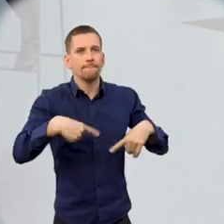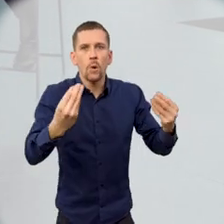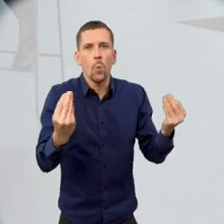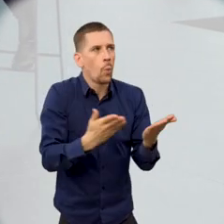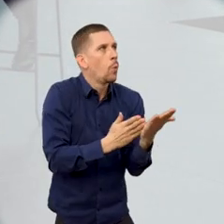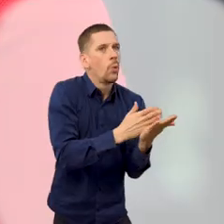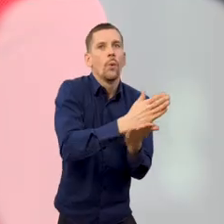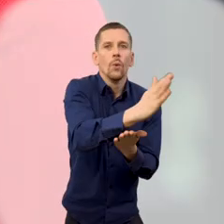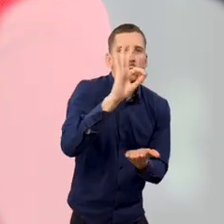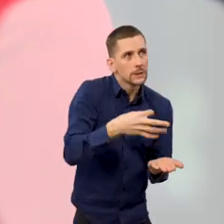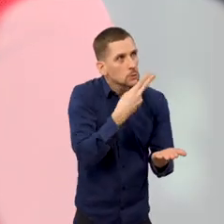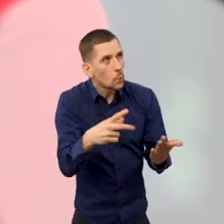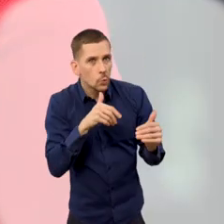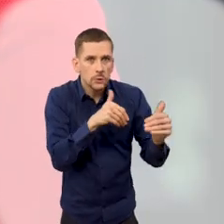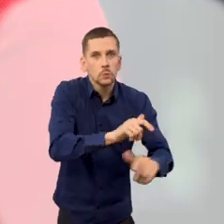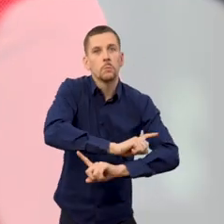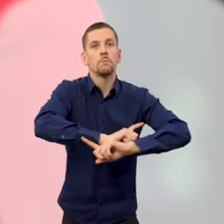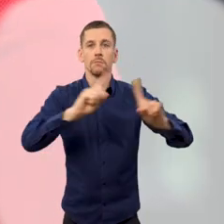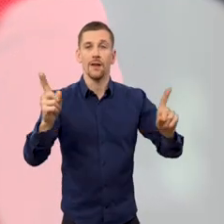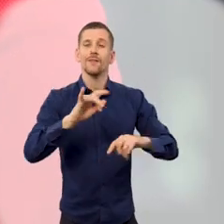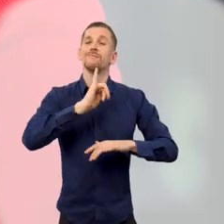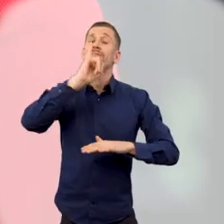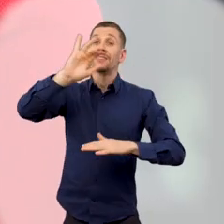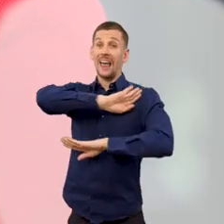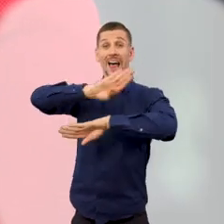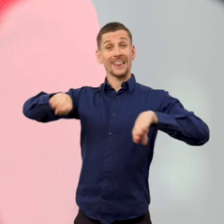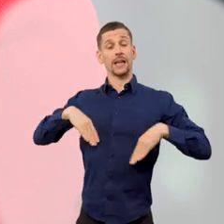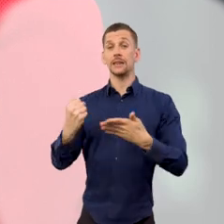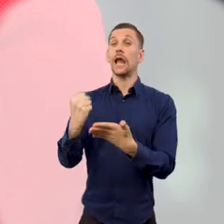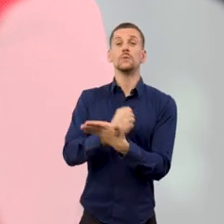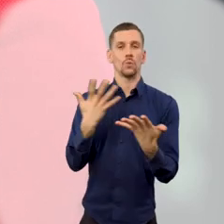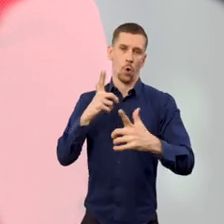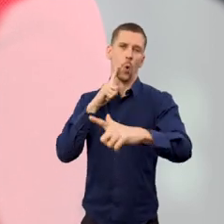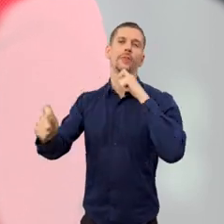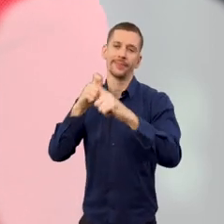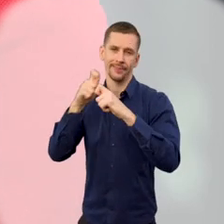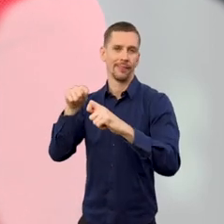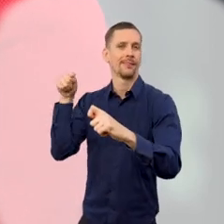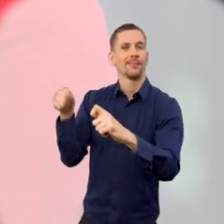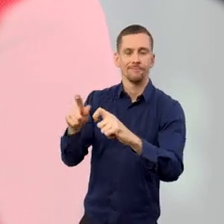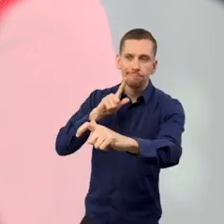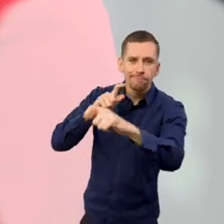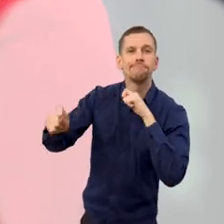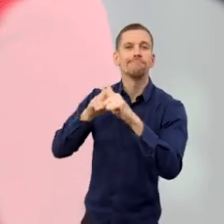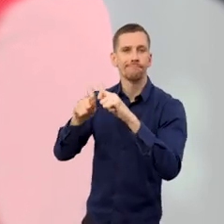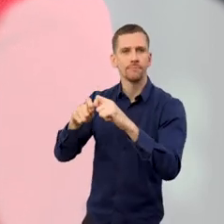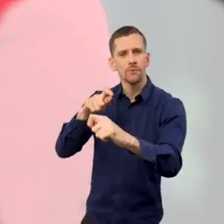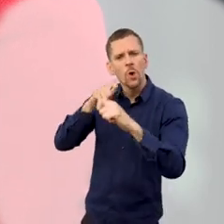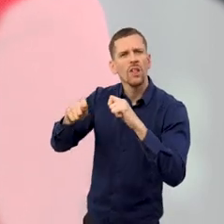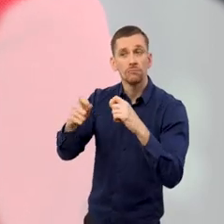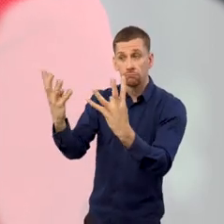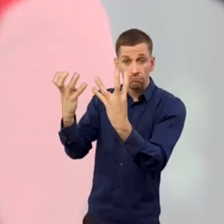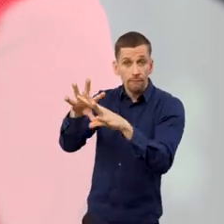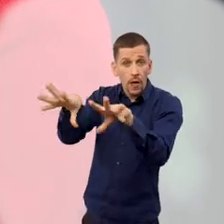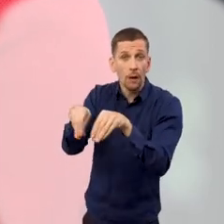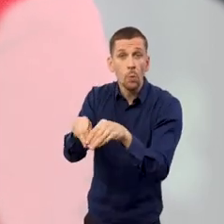savent si oui ou non ils veulent continuer ou pas. Et la dernière partie du recrutement, c'est un entretien avec